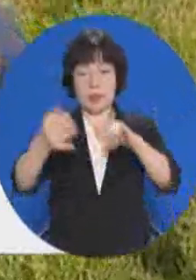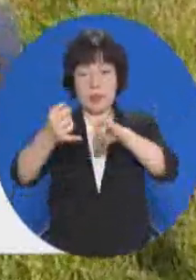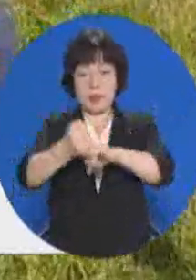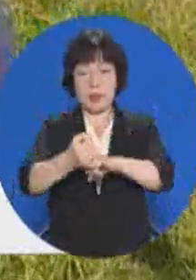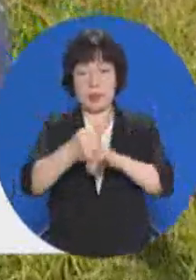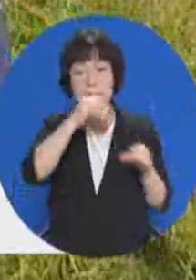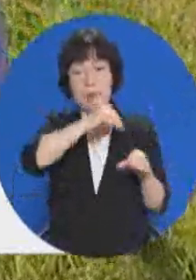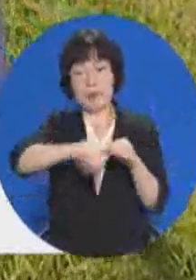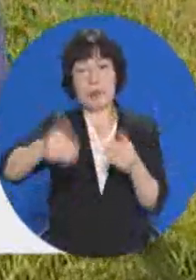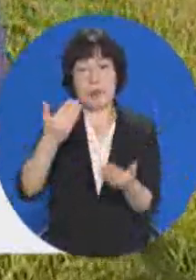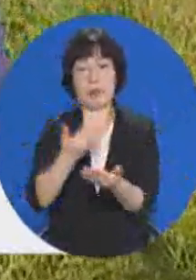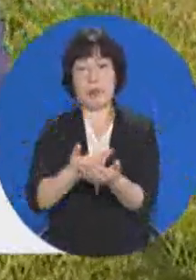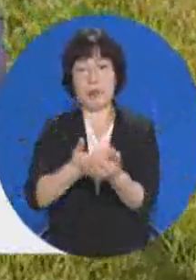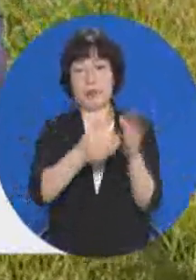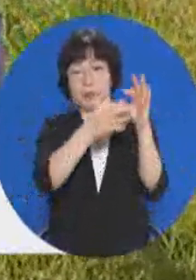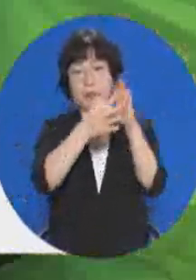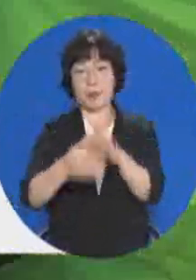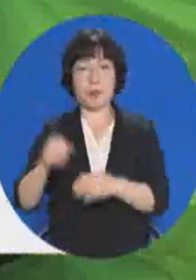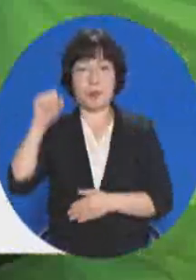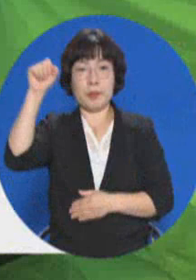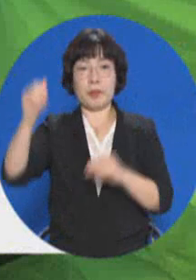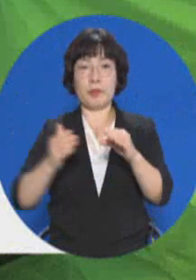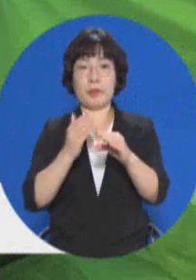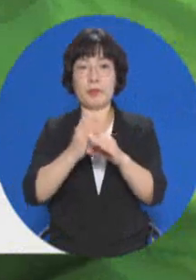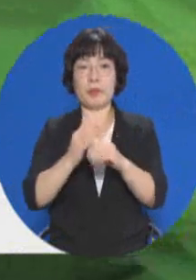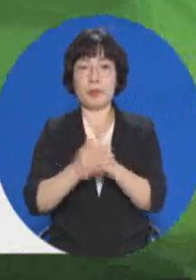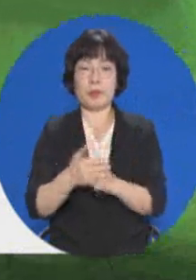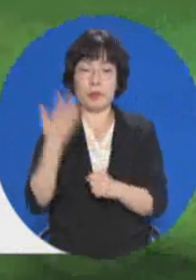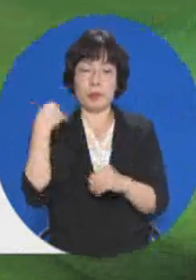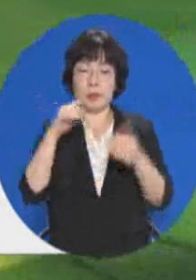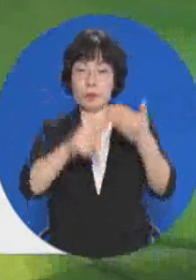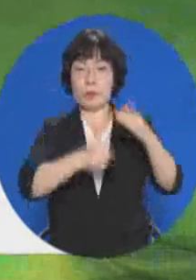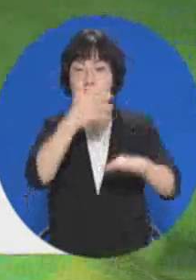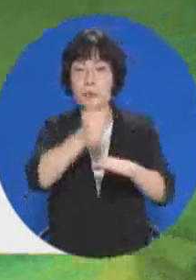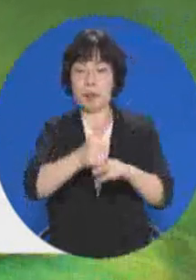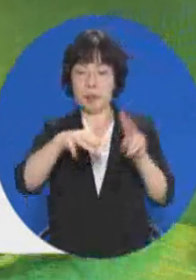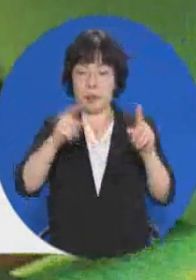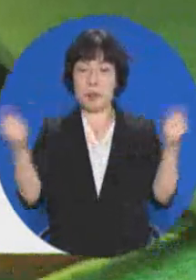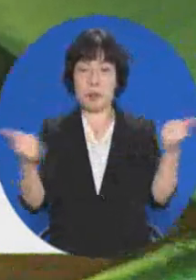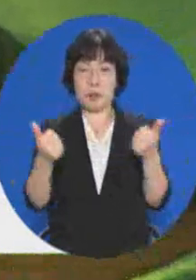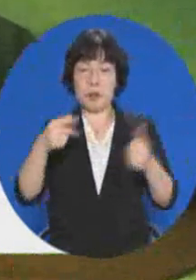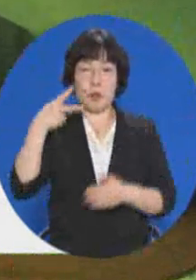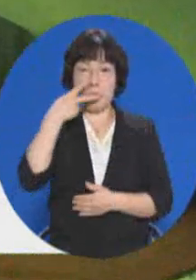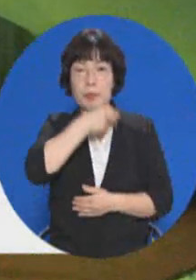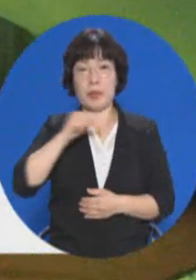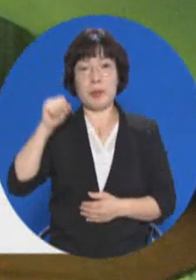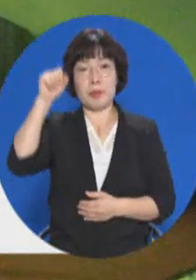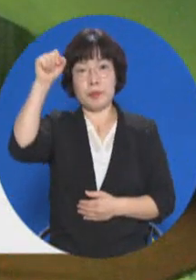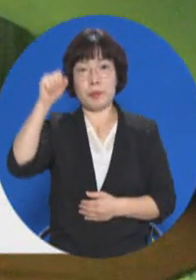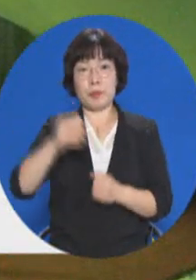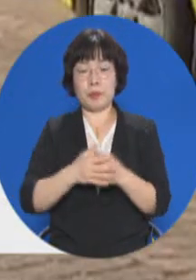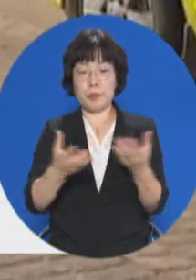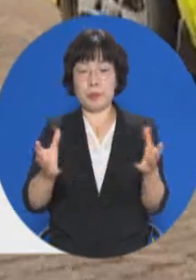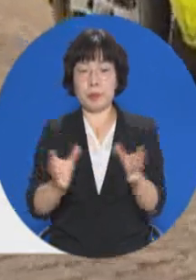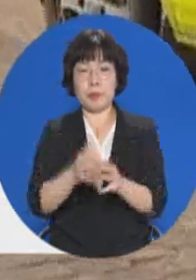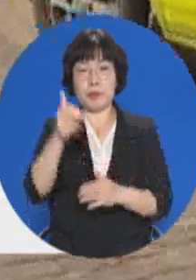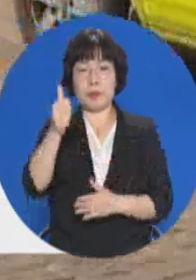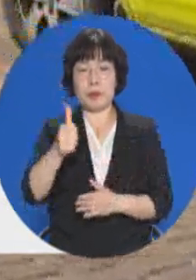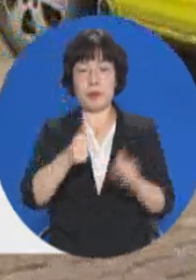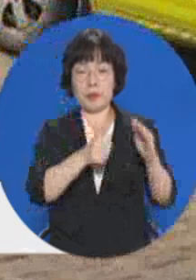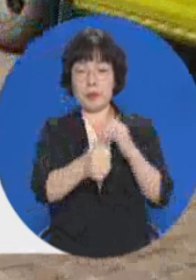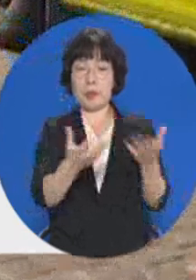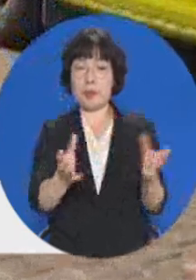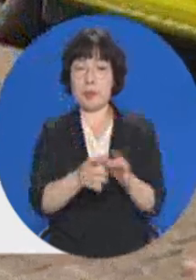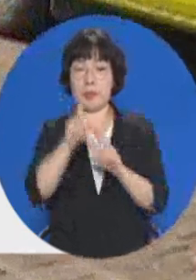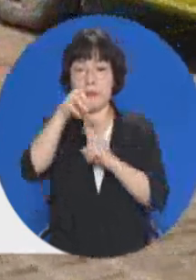약정의 이행을 거듭 촉구했습니다. 한편 지난달 말 1차 집회 직후 단식 농성에 들어갔던 돌산의 미장단